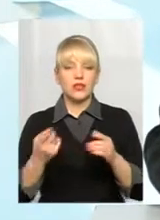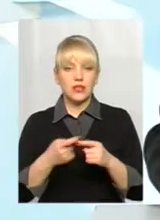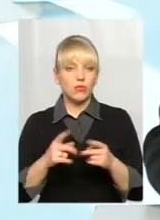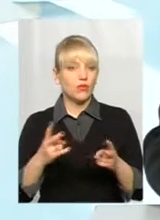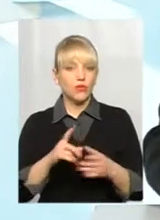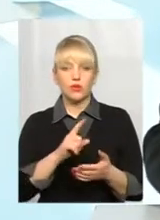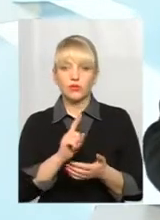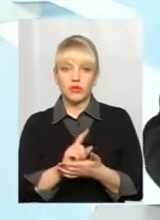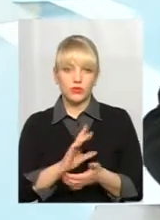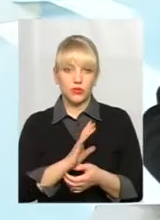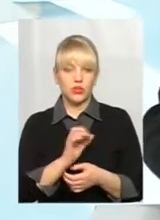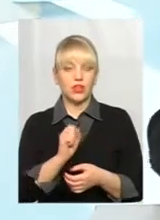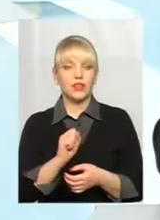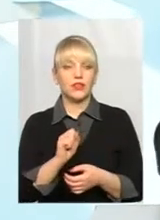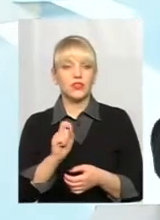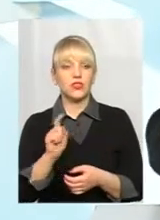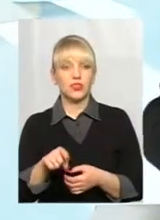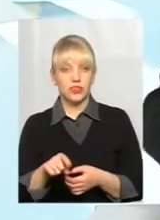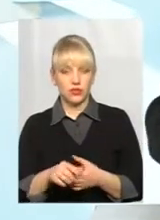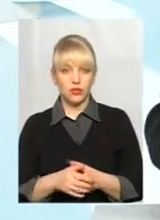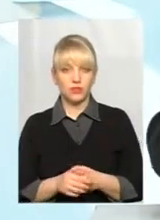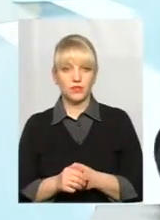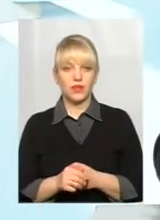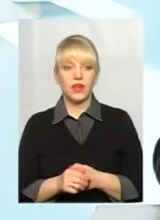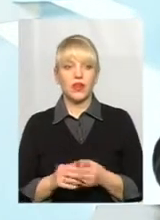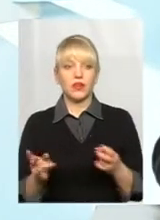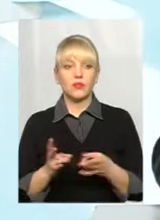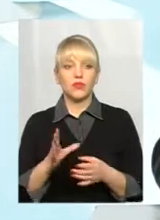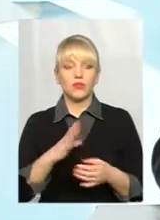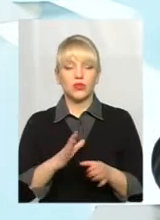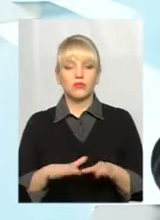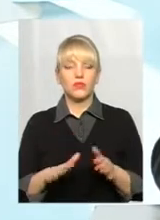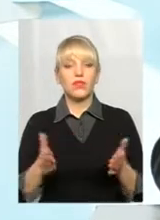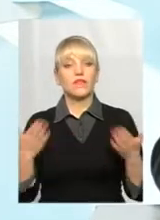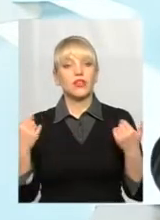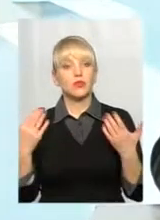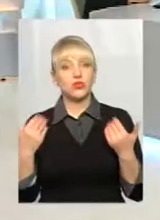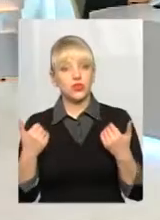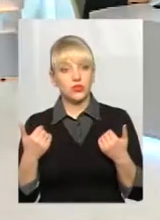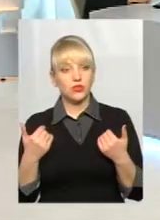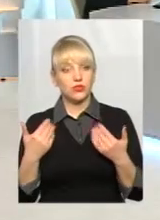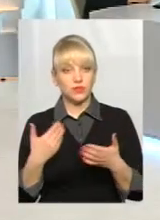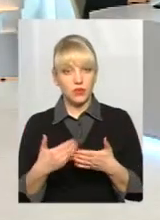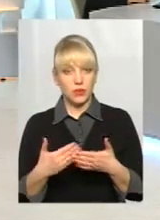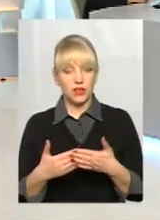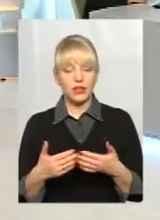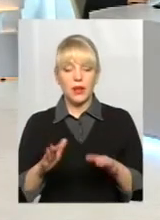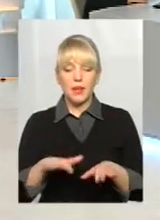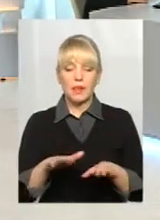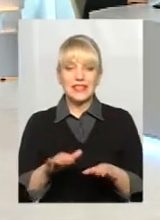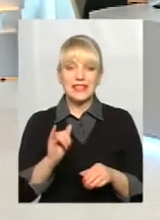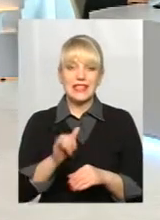вони мають бути, мало того. Мають бути десь місця відпочинку, так? Місця